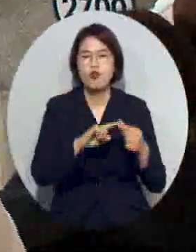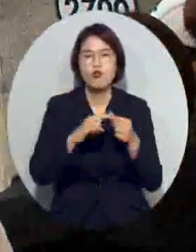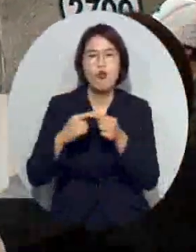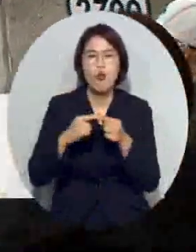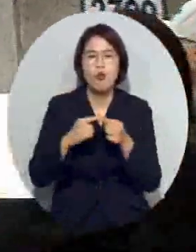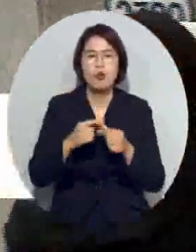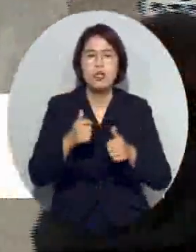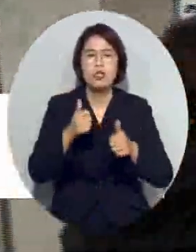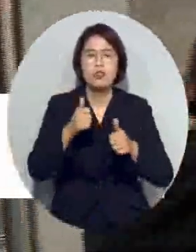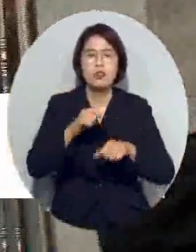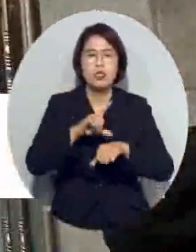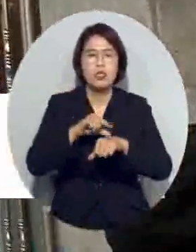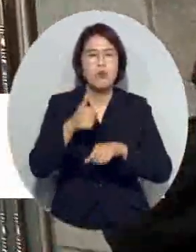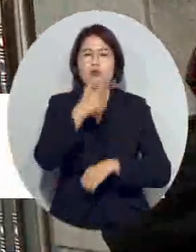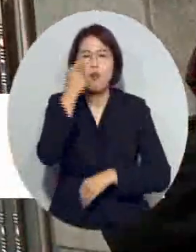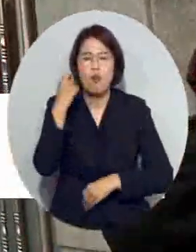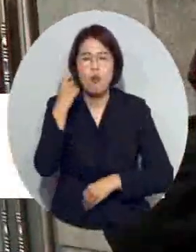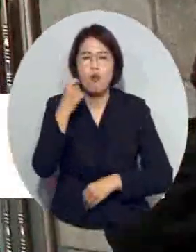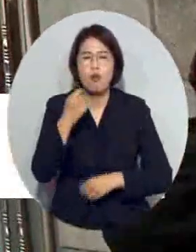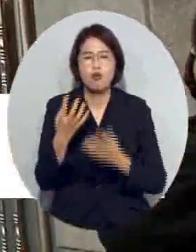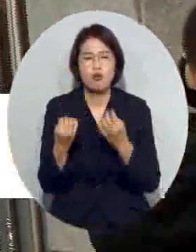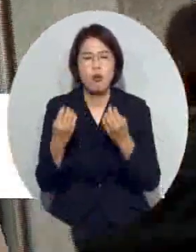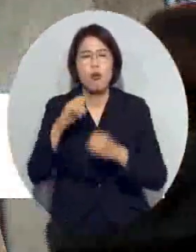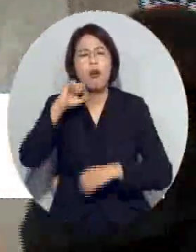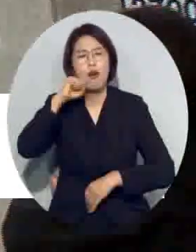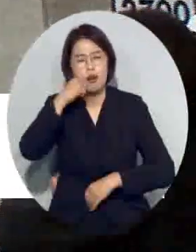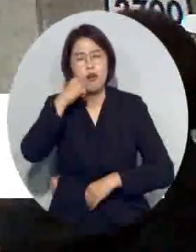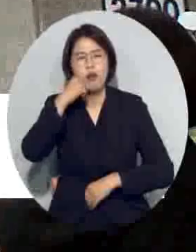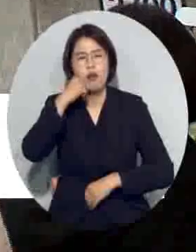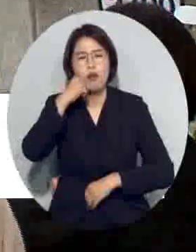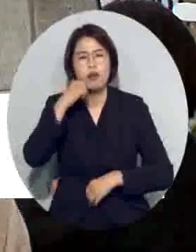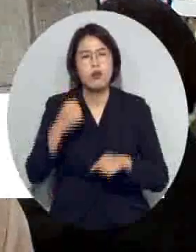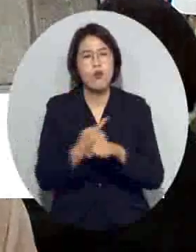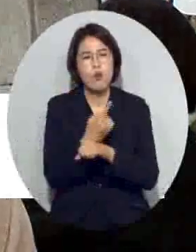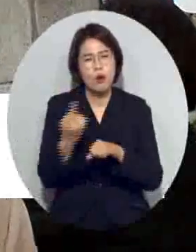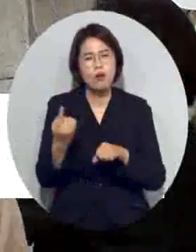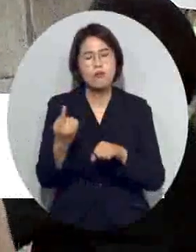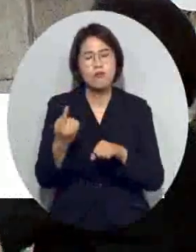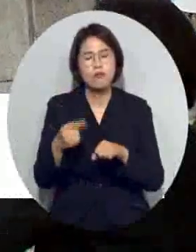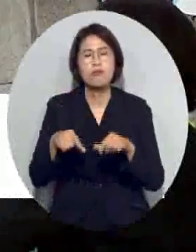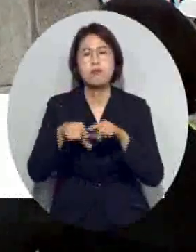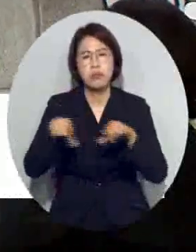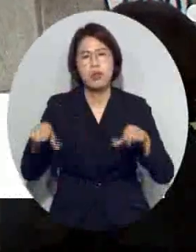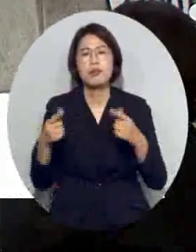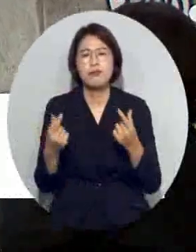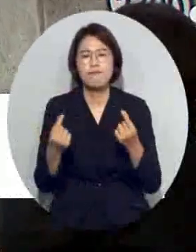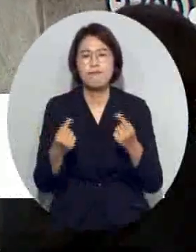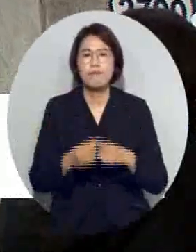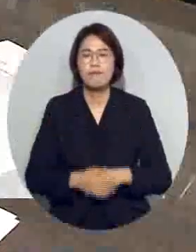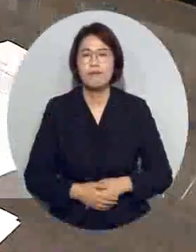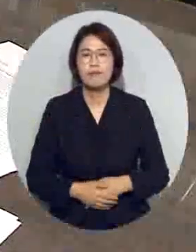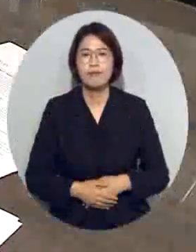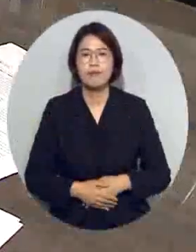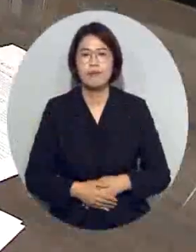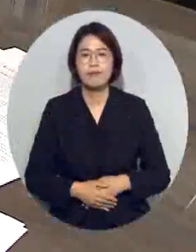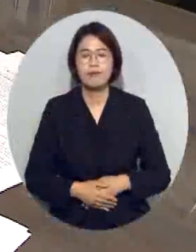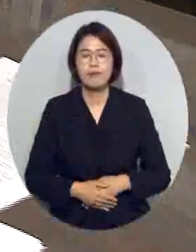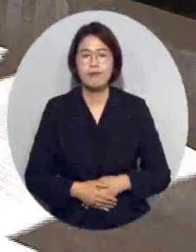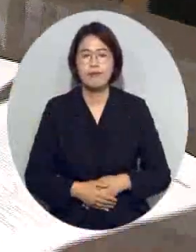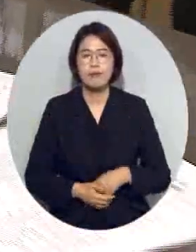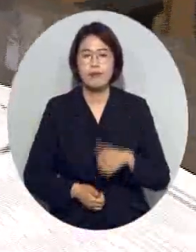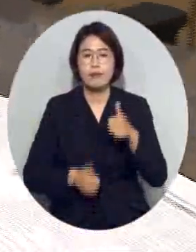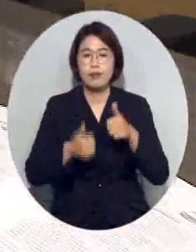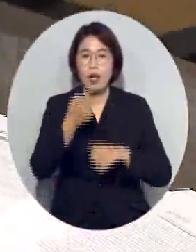좀 시간이 좀 모자랐고 수학은 좀 어려웠던 것 같고 나머지는 좀 팽이했던 것 같은데.